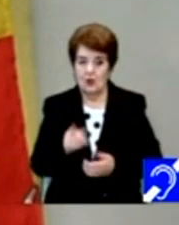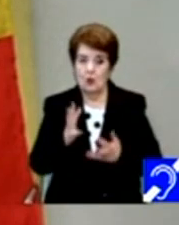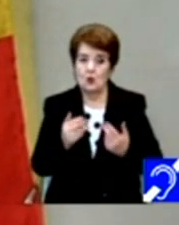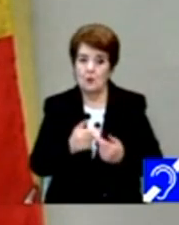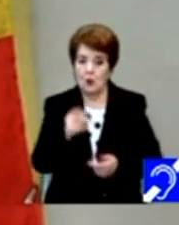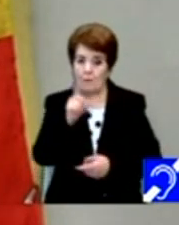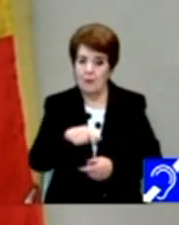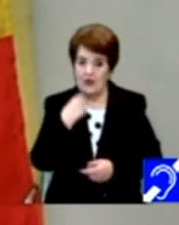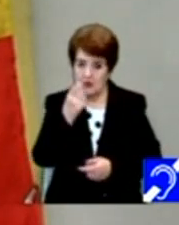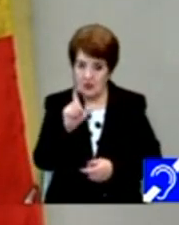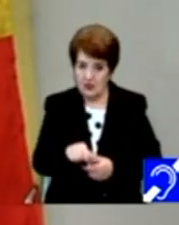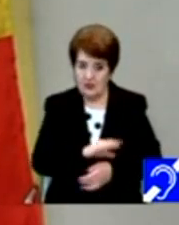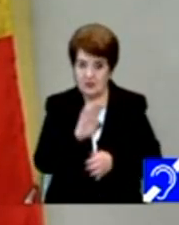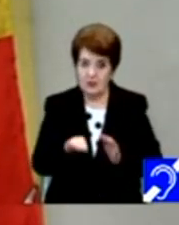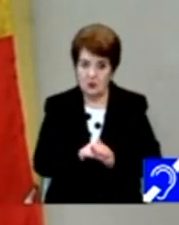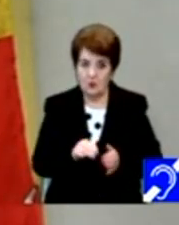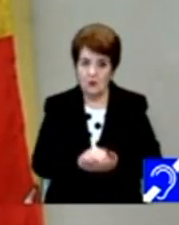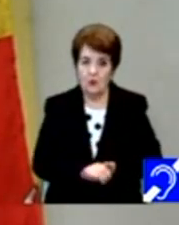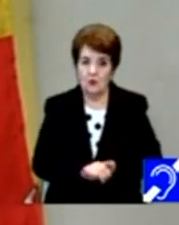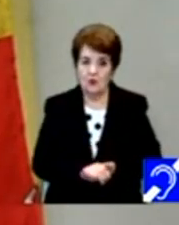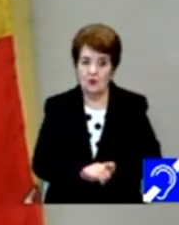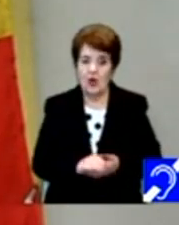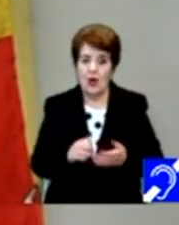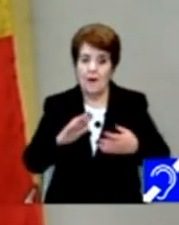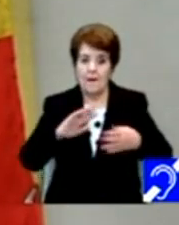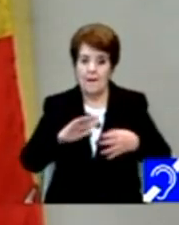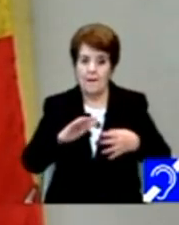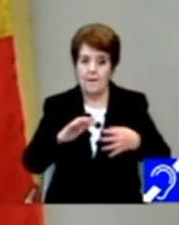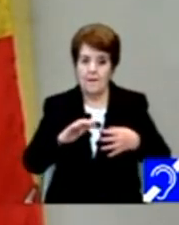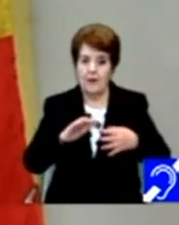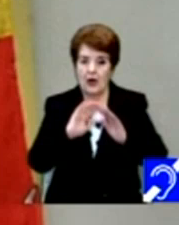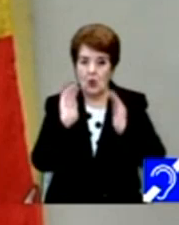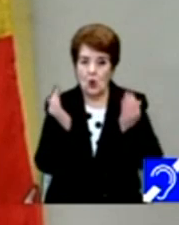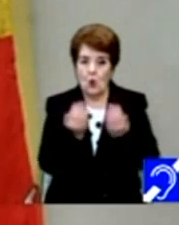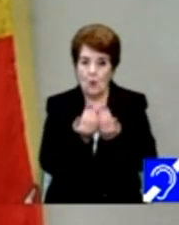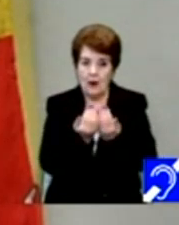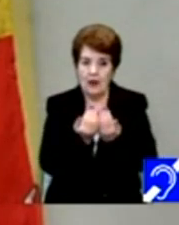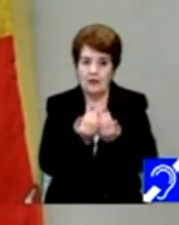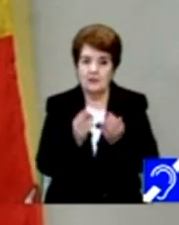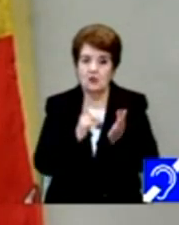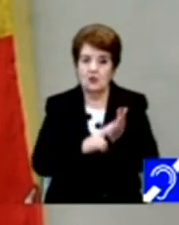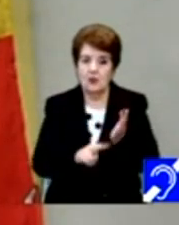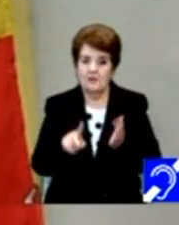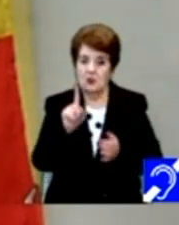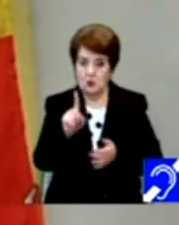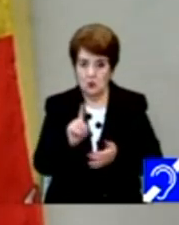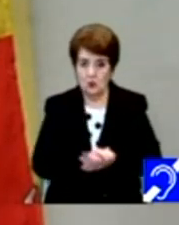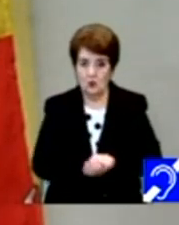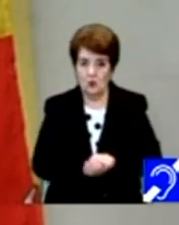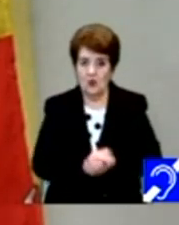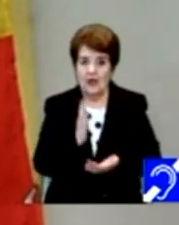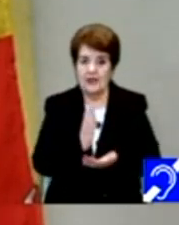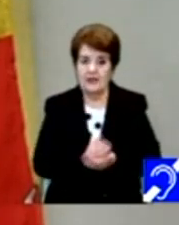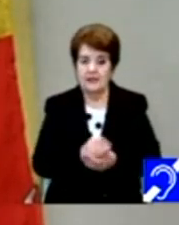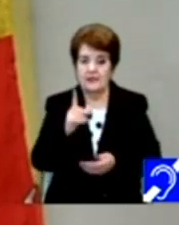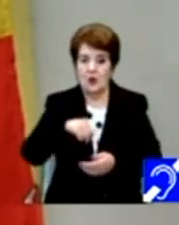numărul pacienților supuși ventilației mecanice intubați, este de 71, este un